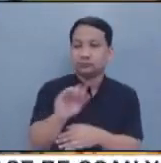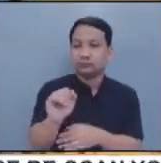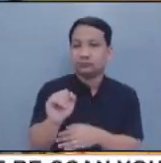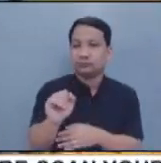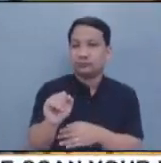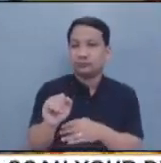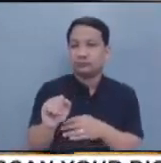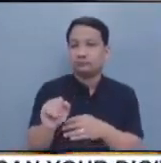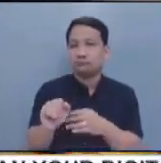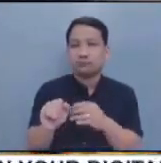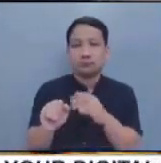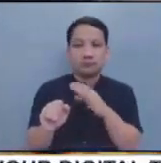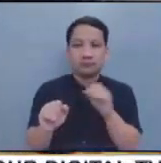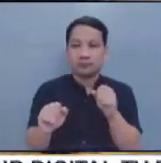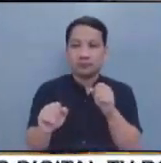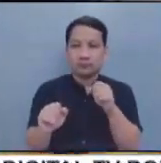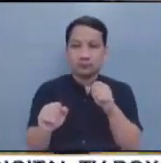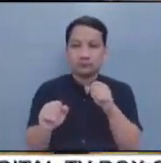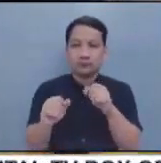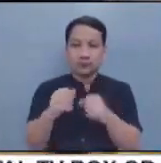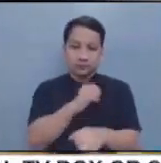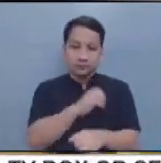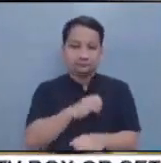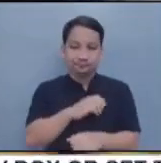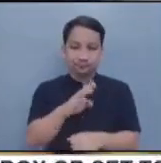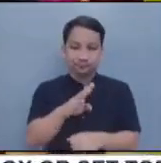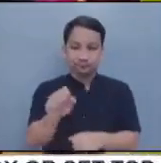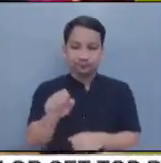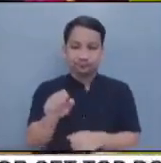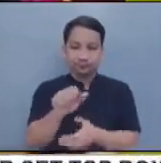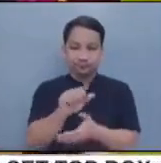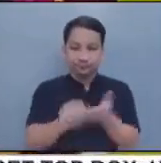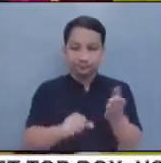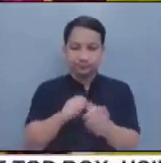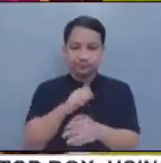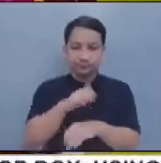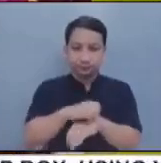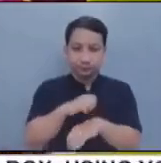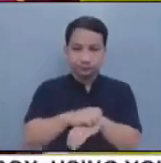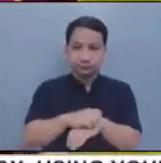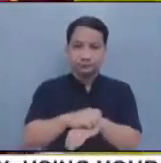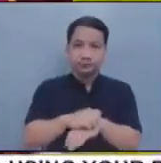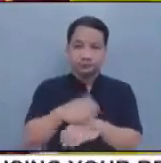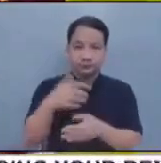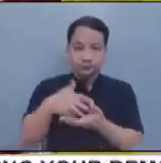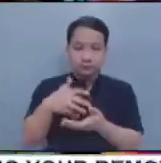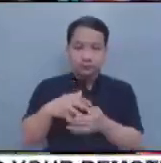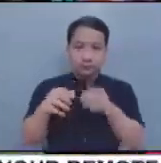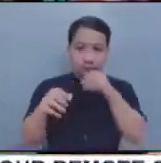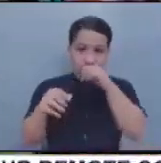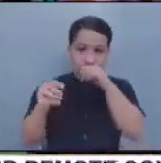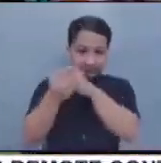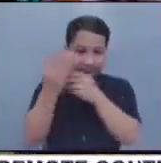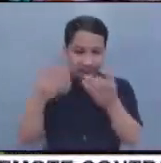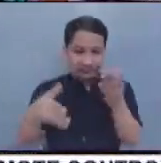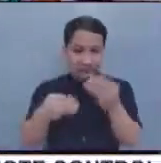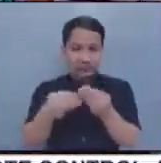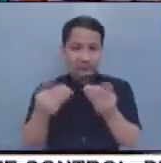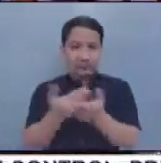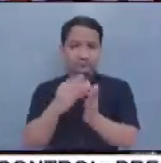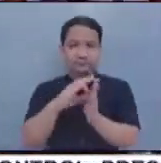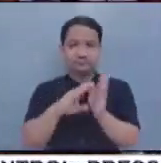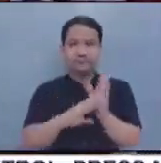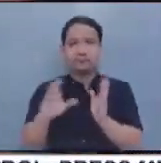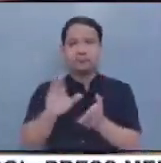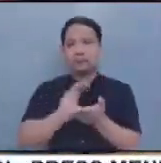Philosophy in Applied Ethics at Bachelor of Arts in English Language Studies na mga bagong kurso na ipinatupad ng College of Arts